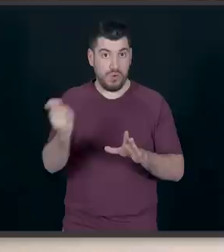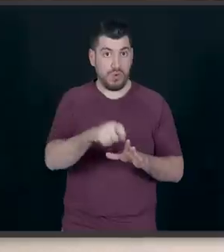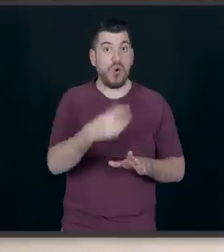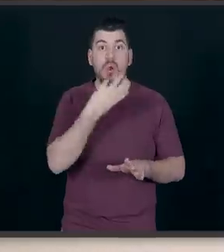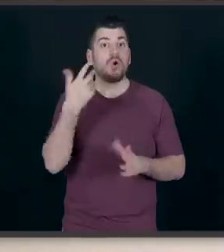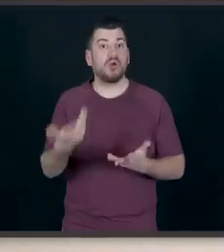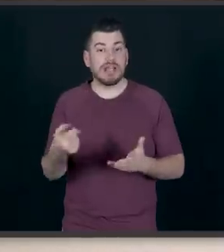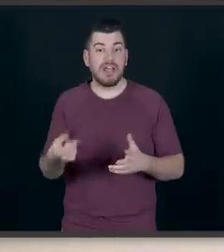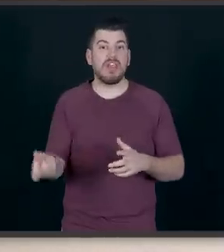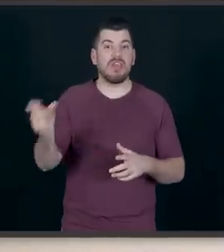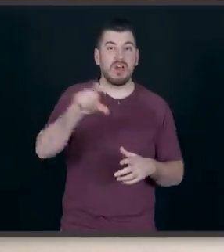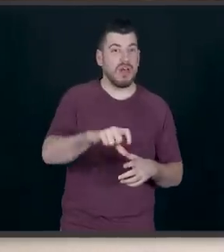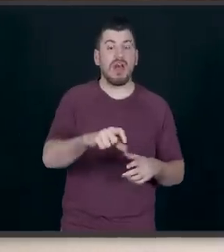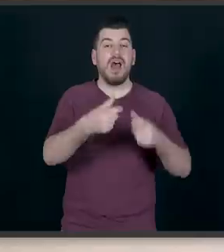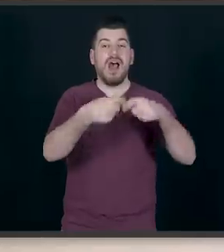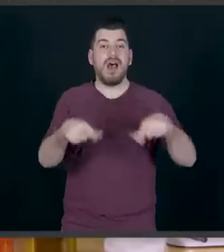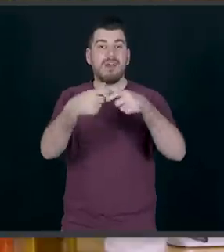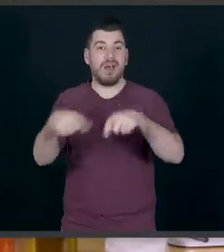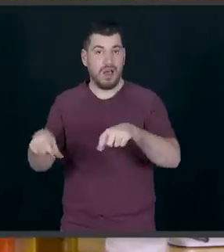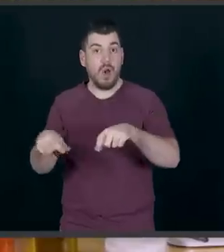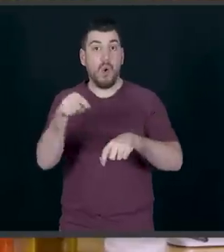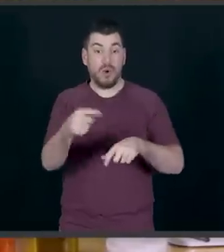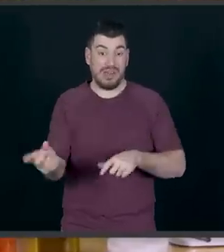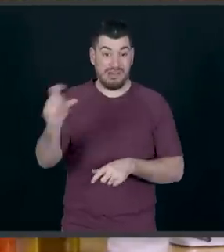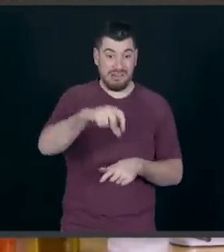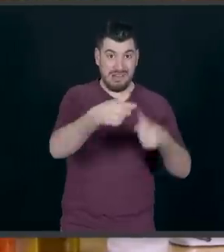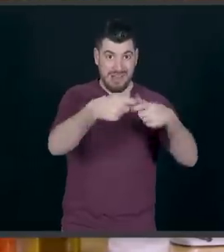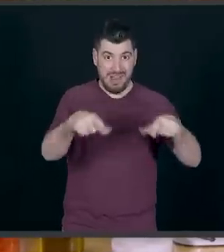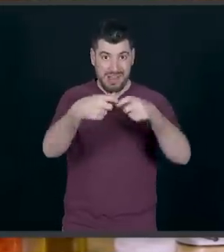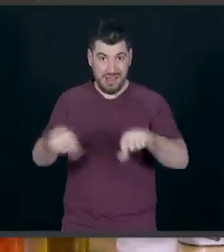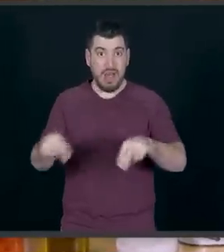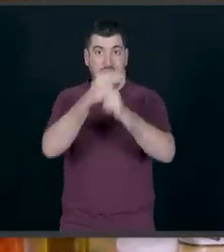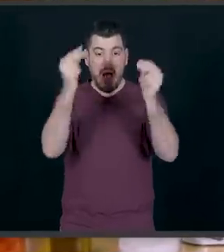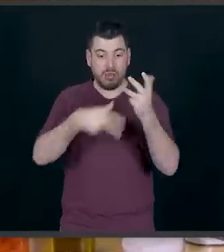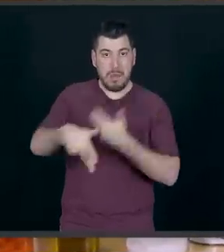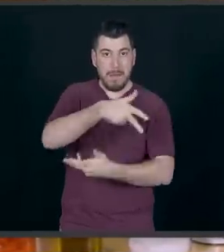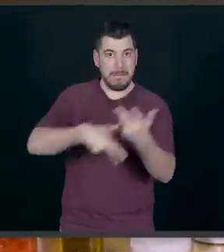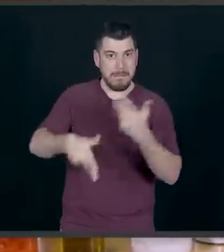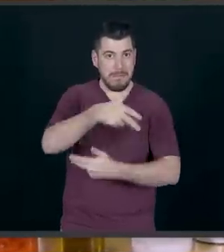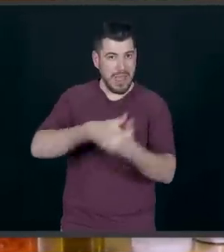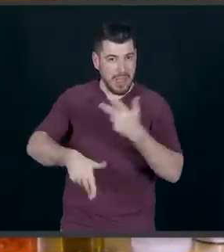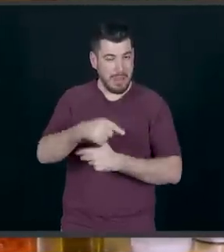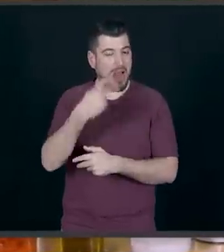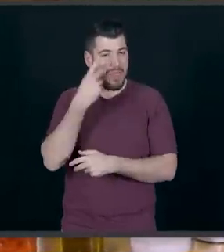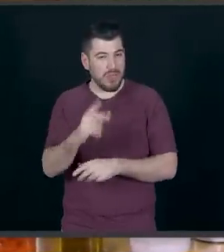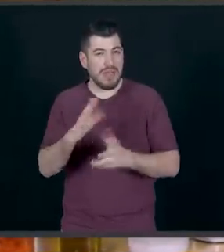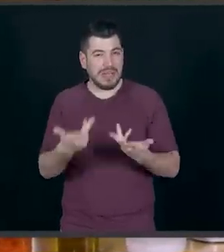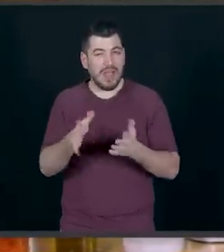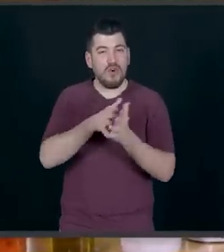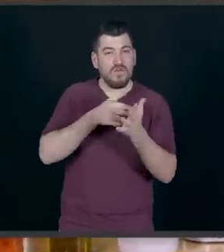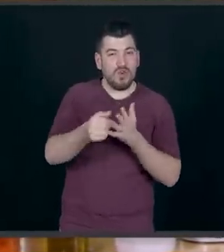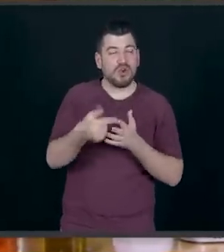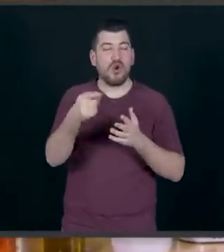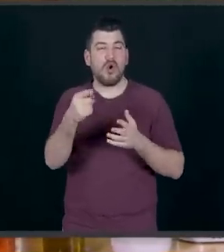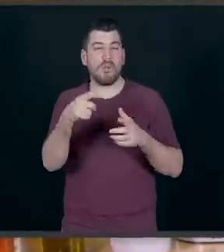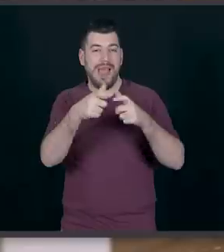αρχίσουμε να προσθέτουμε τα αυγά. Οπότε, με το που ρίξουμε τα αυγά, θα αρχίσει το μείγμα μας να χωρίζει το βούτυρο μαζί με τα